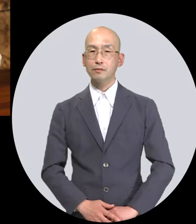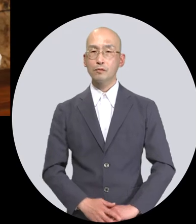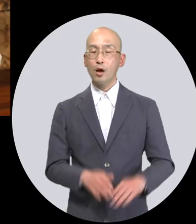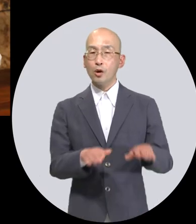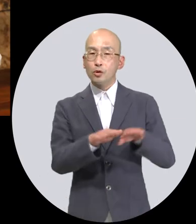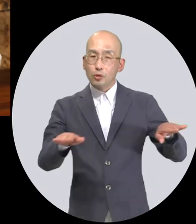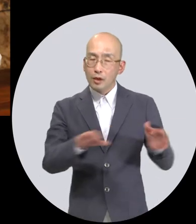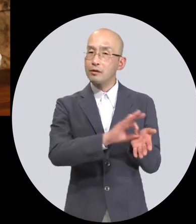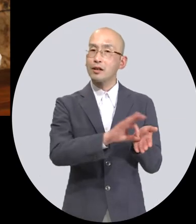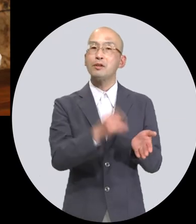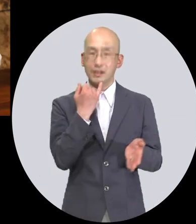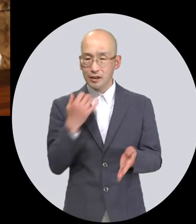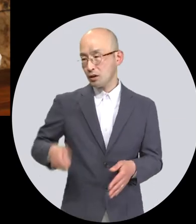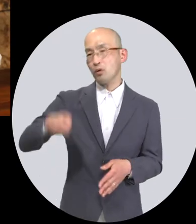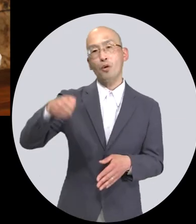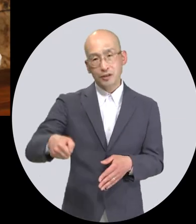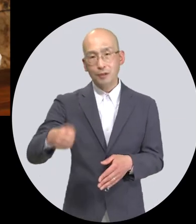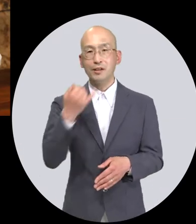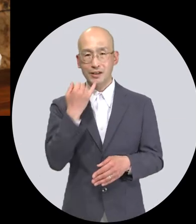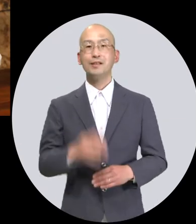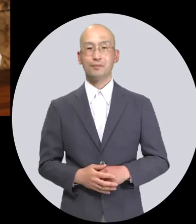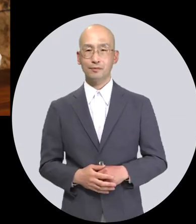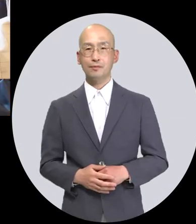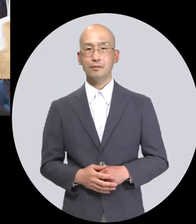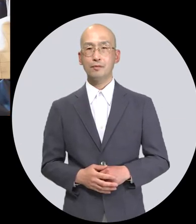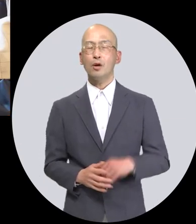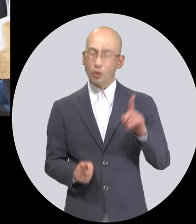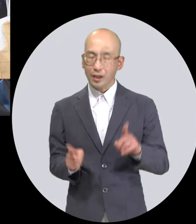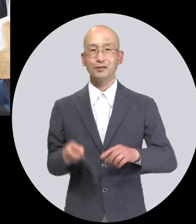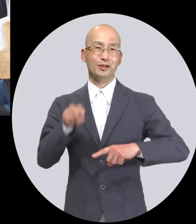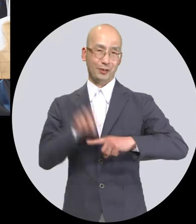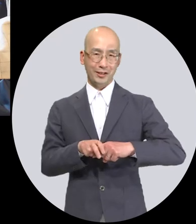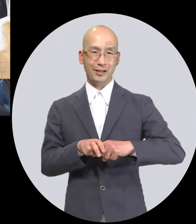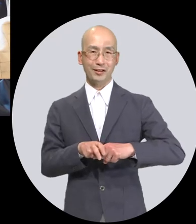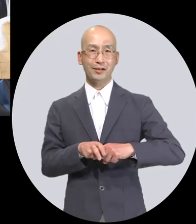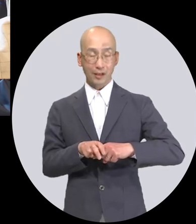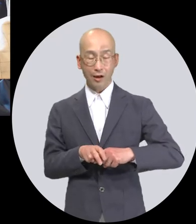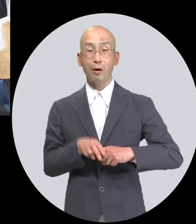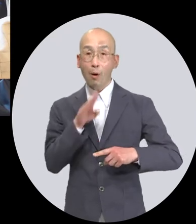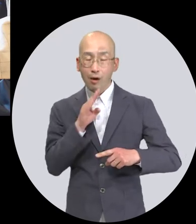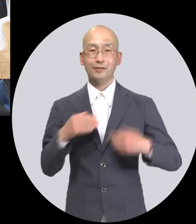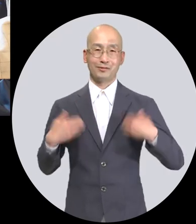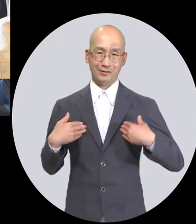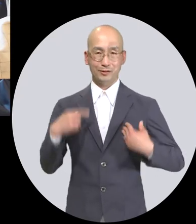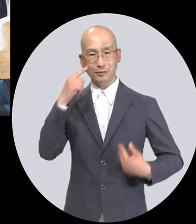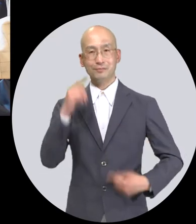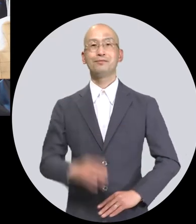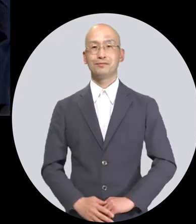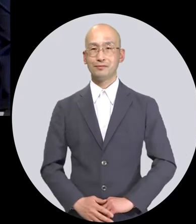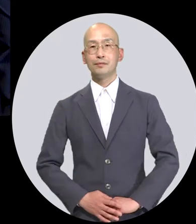机にしてもらってもいいし、荷物置きにしてもらってもいいし、ちょっととにかくなんか座ってみるとちょっと楽しい気分になります